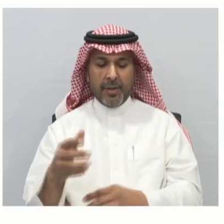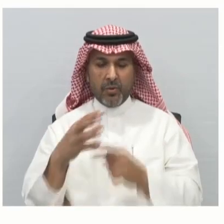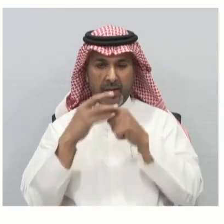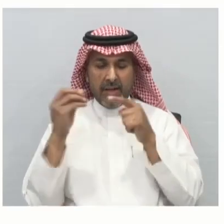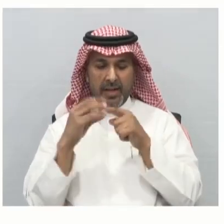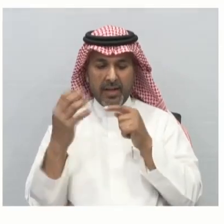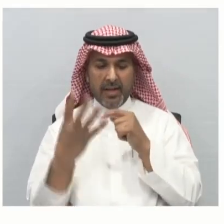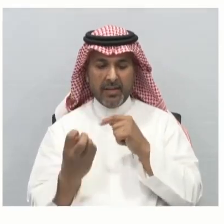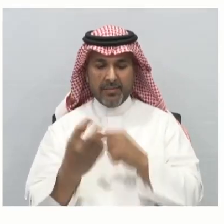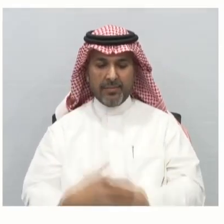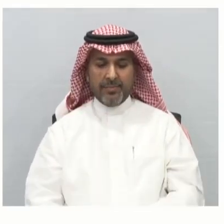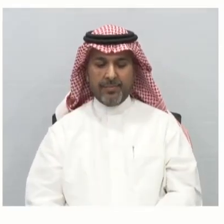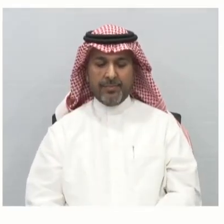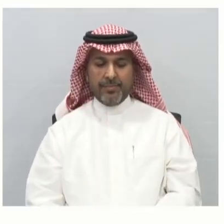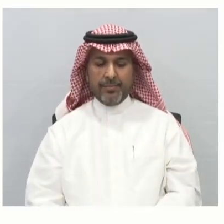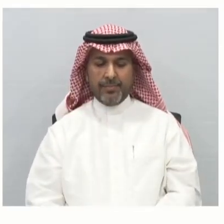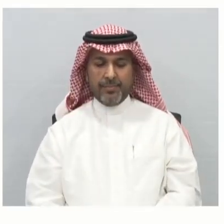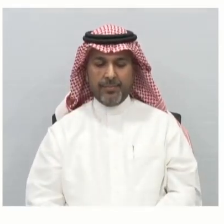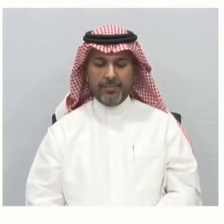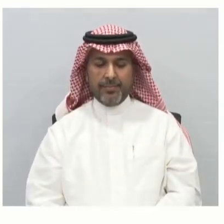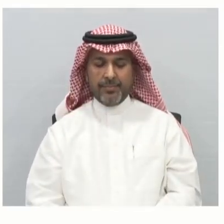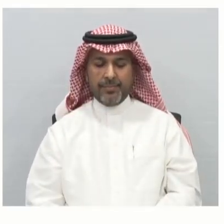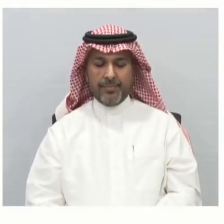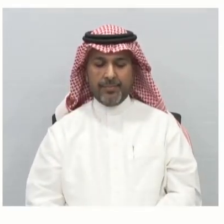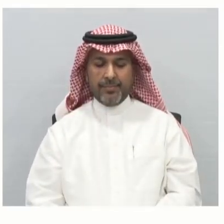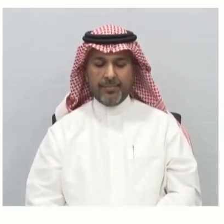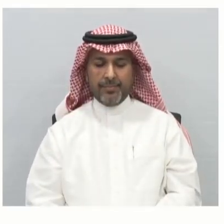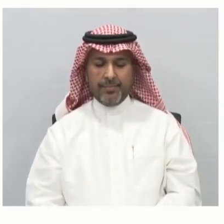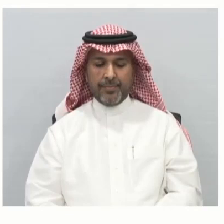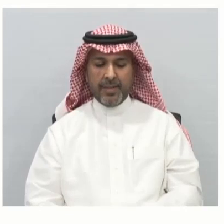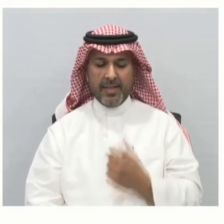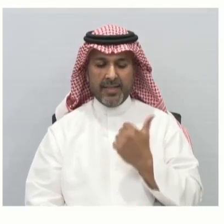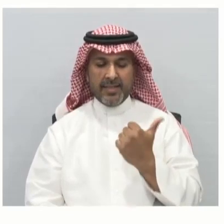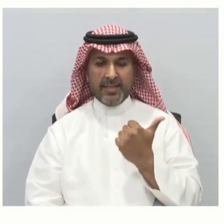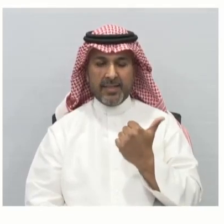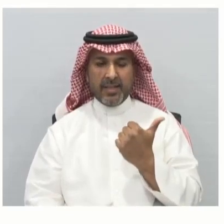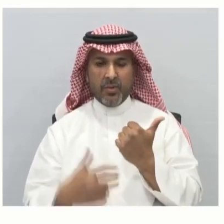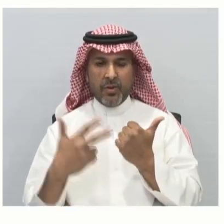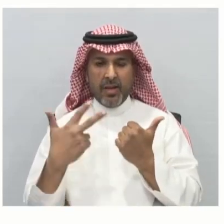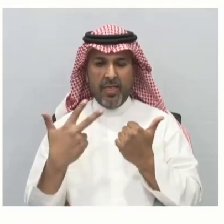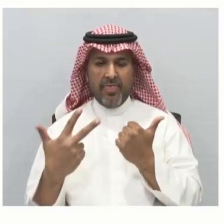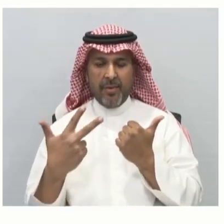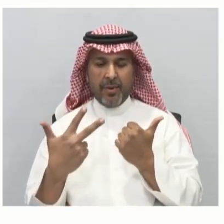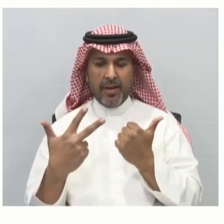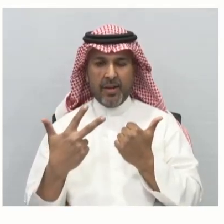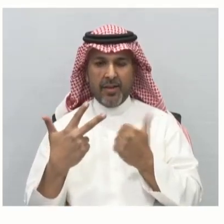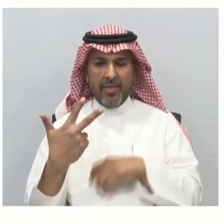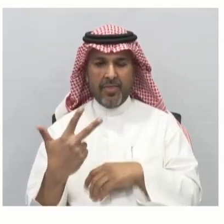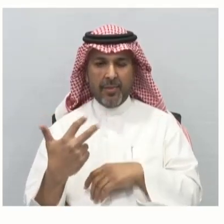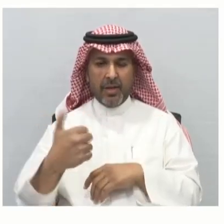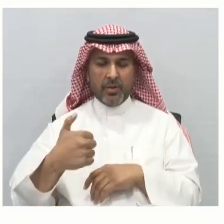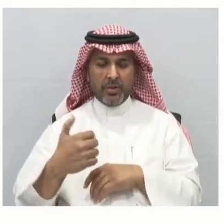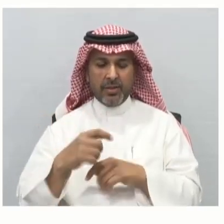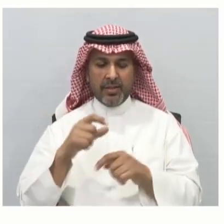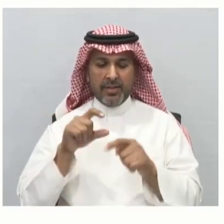87 ناقص 81 يتبقى سته انزل عدد الثمانيه 68 تقسيم تسعه